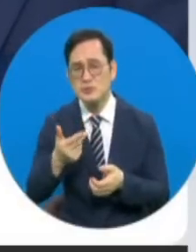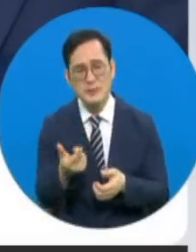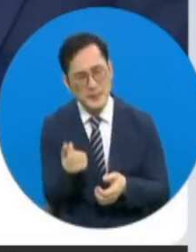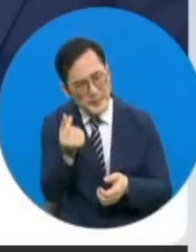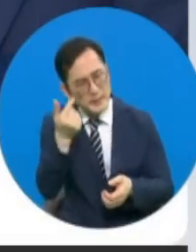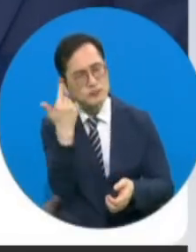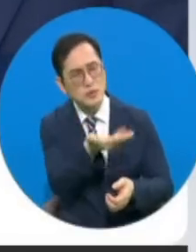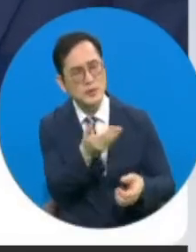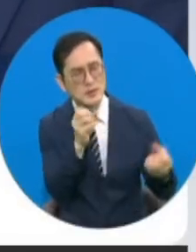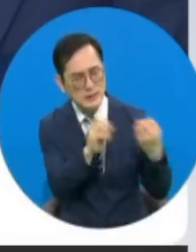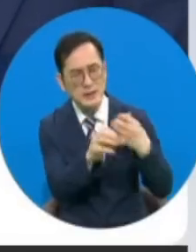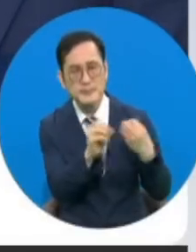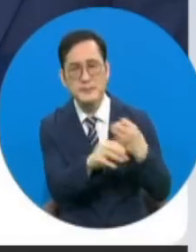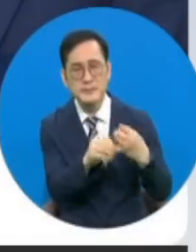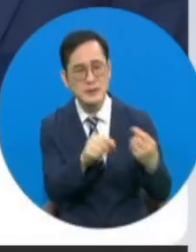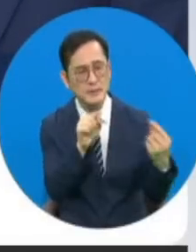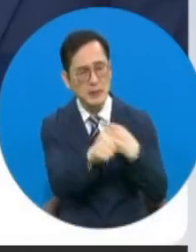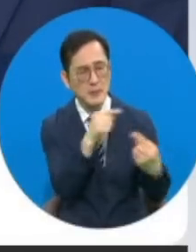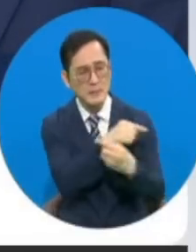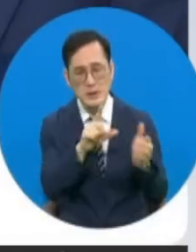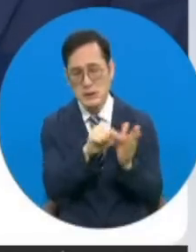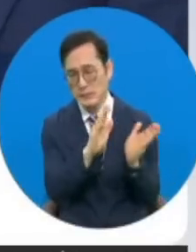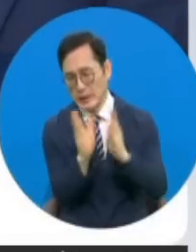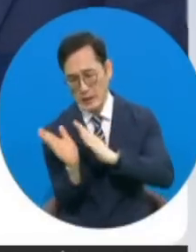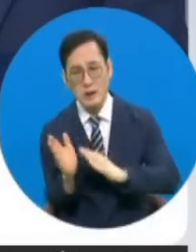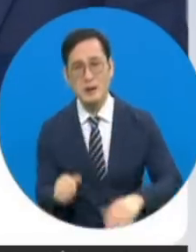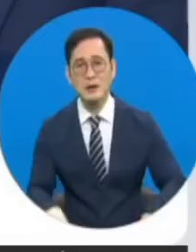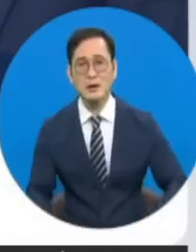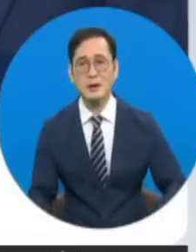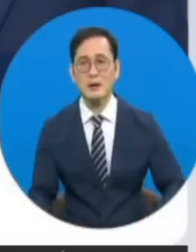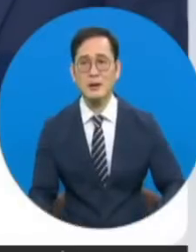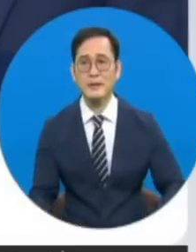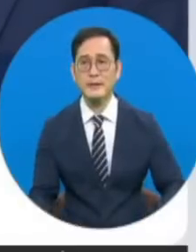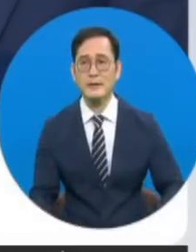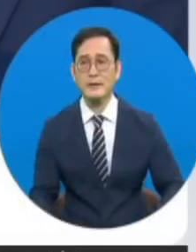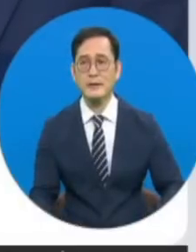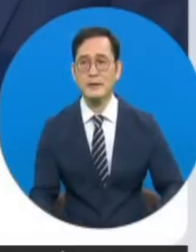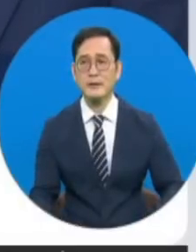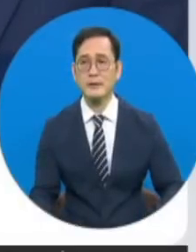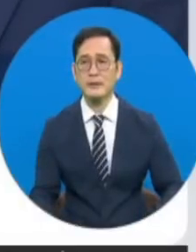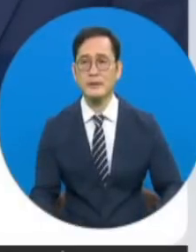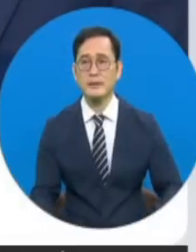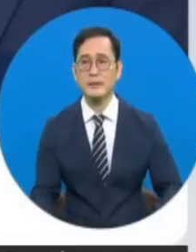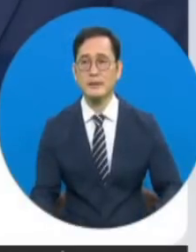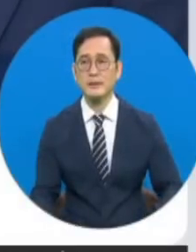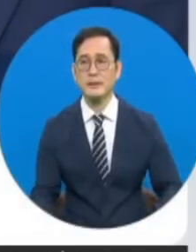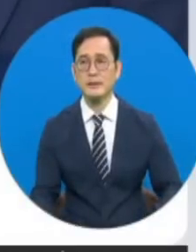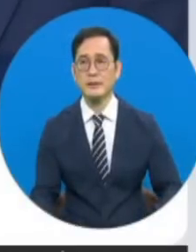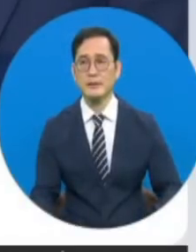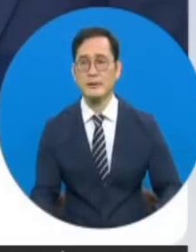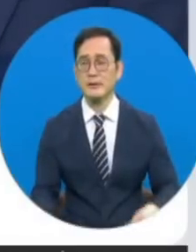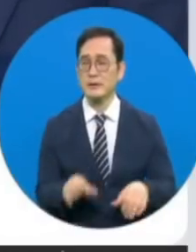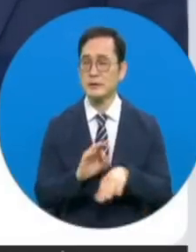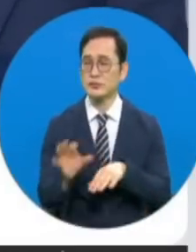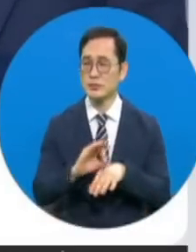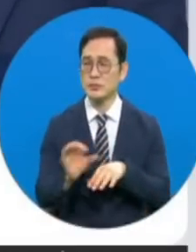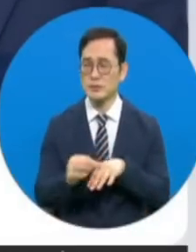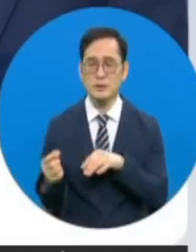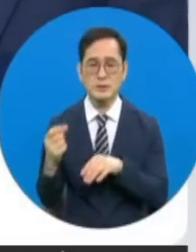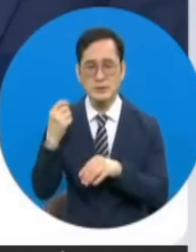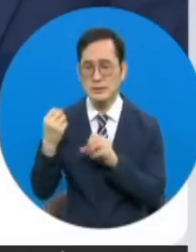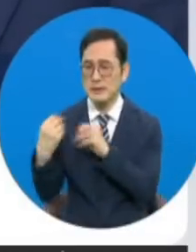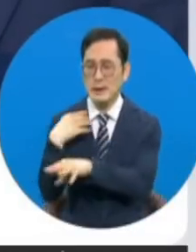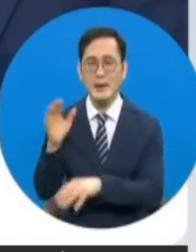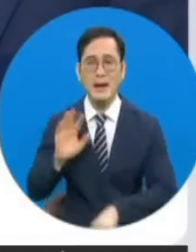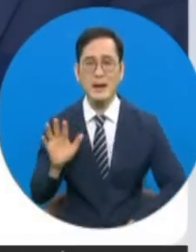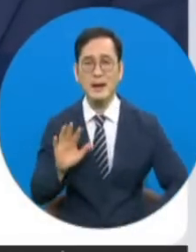대답하지 않고 딴소리 하다 보면 자연스럽게 본인의 질의가 넘어가요 이렇게 어야뭐야 넘어가려고 하는 태도를 야당에서는